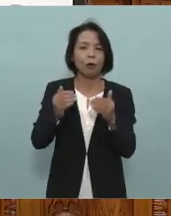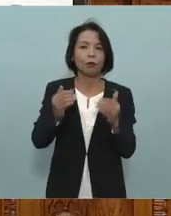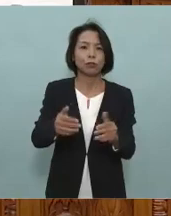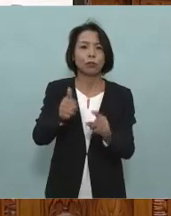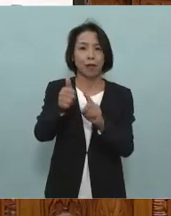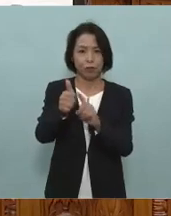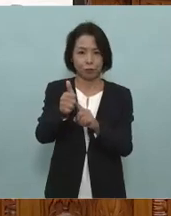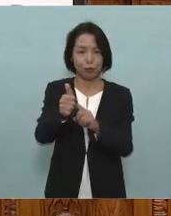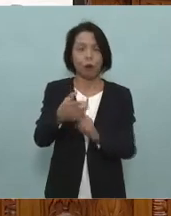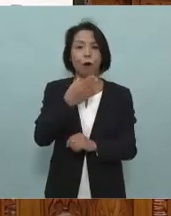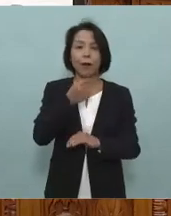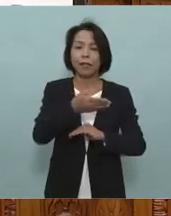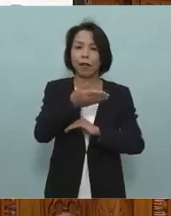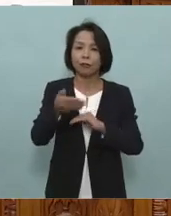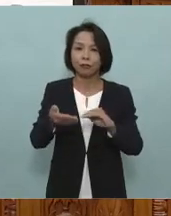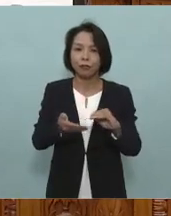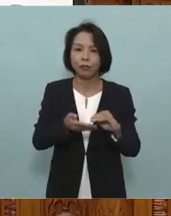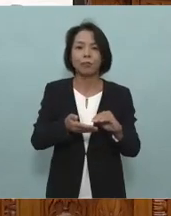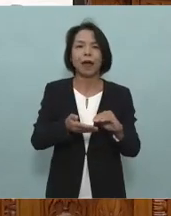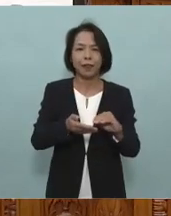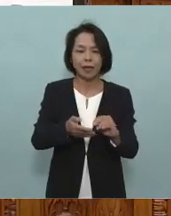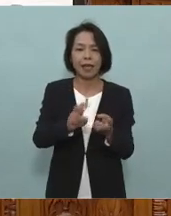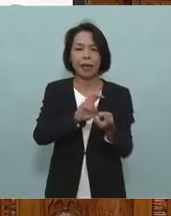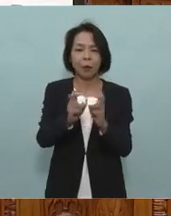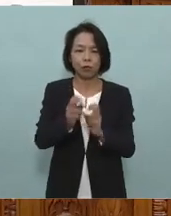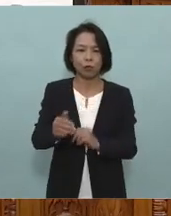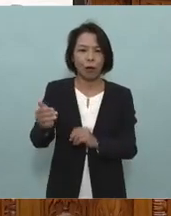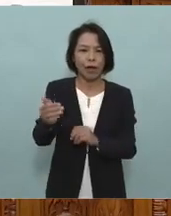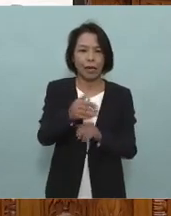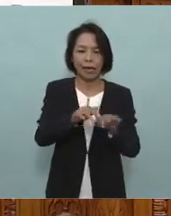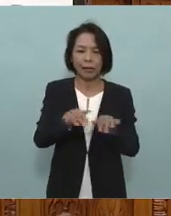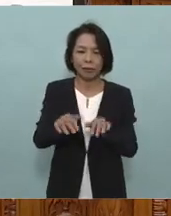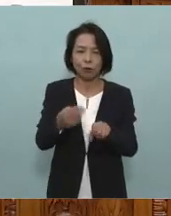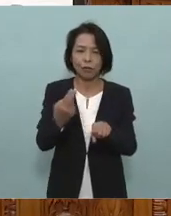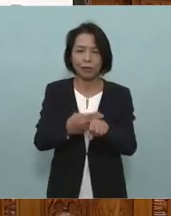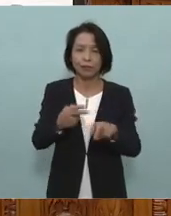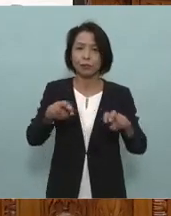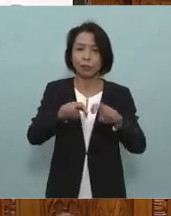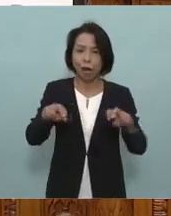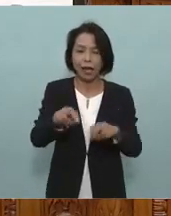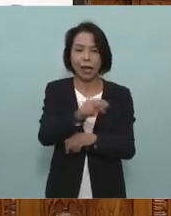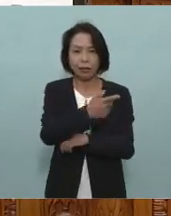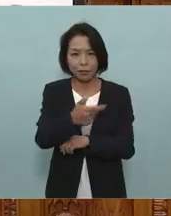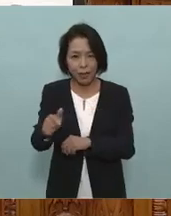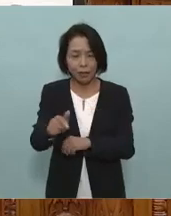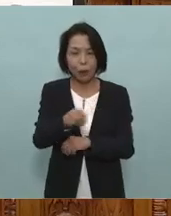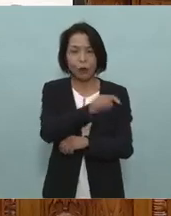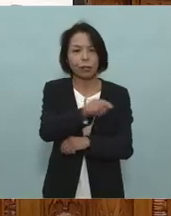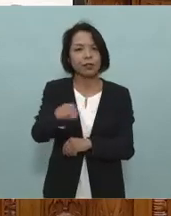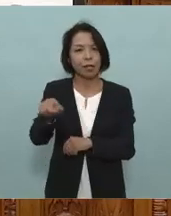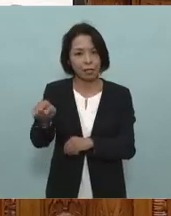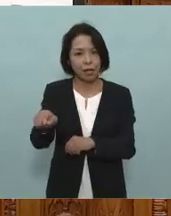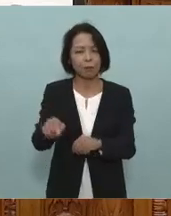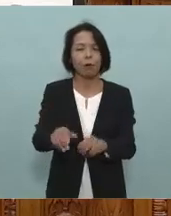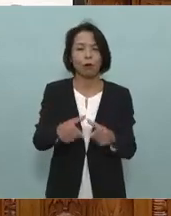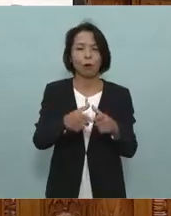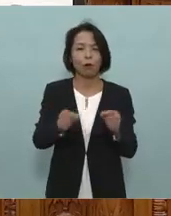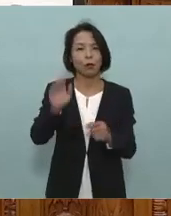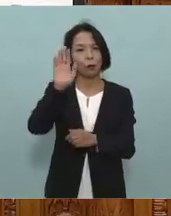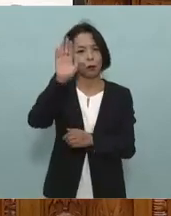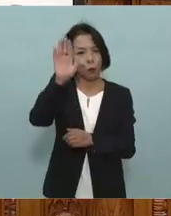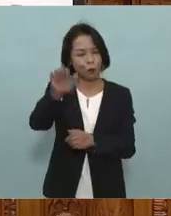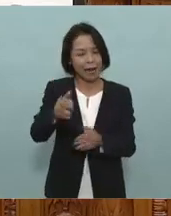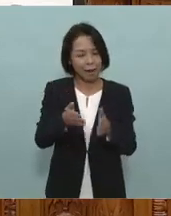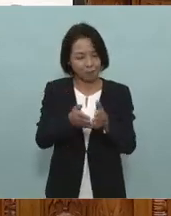のロボットの遠隔操作技術の開発いずれの皆さんもこの国の未来を